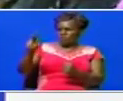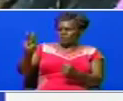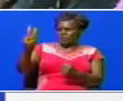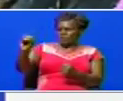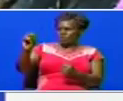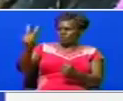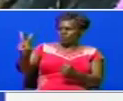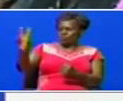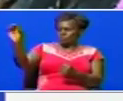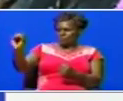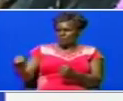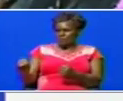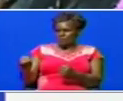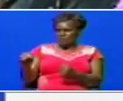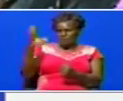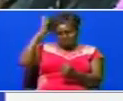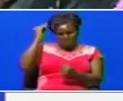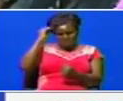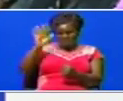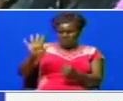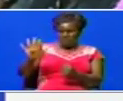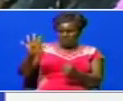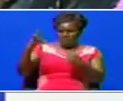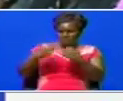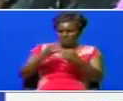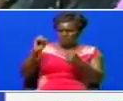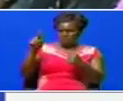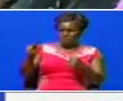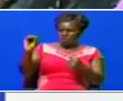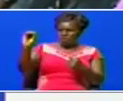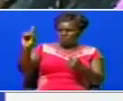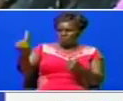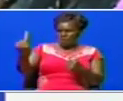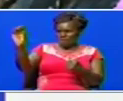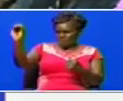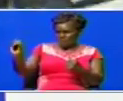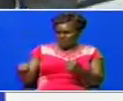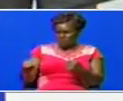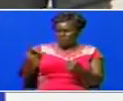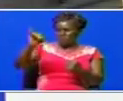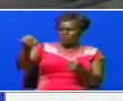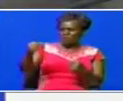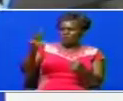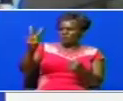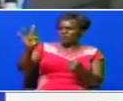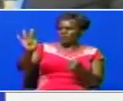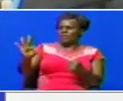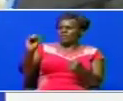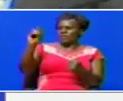0.02%. Mohamed Dida, 58, 0.01%. Shakalaka Jirongo,